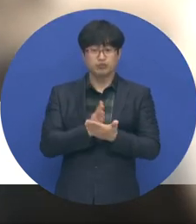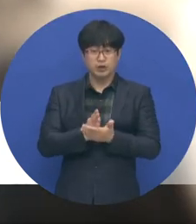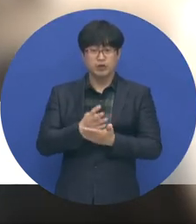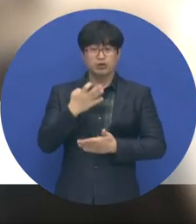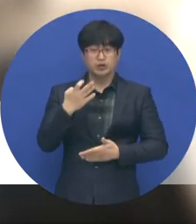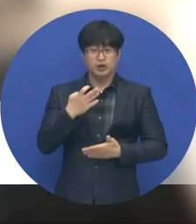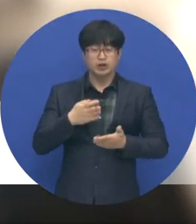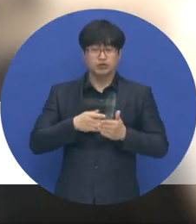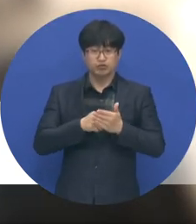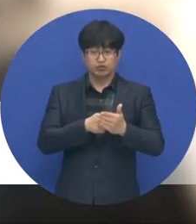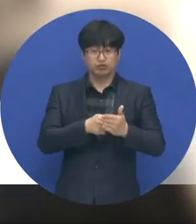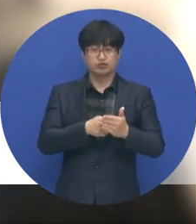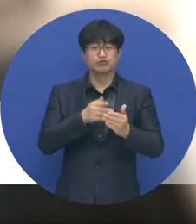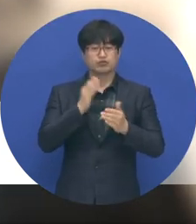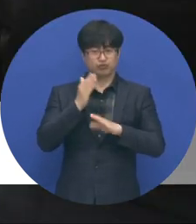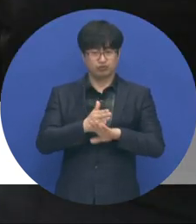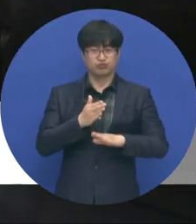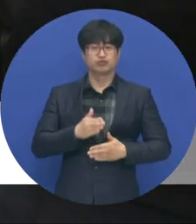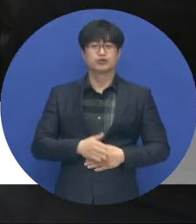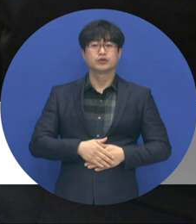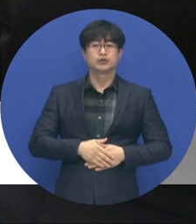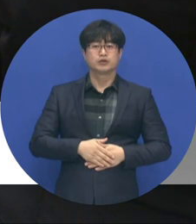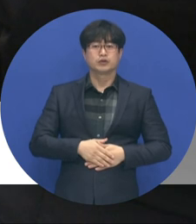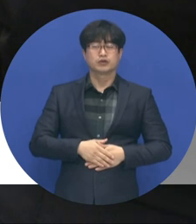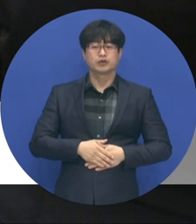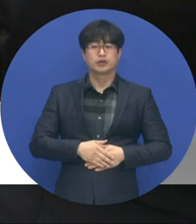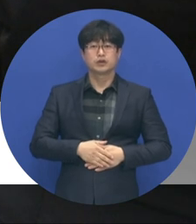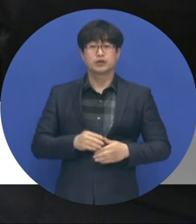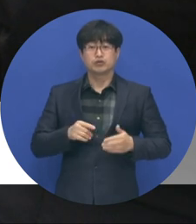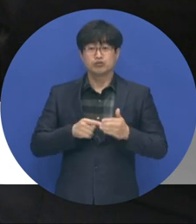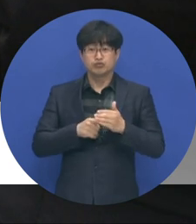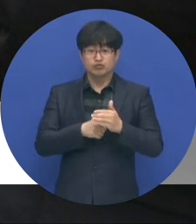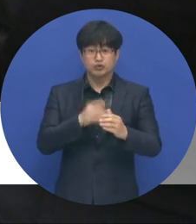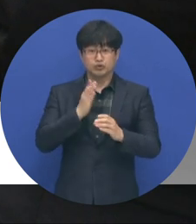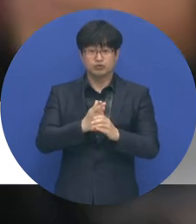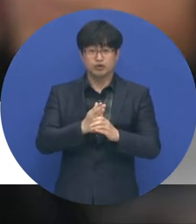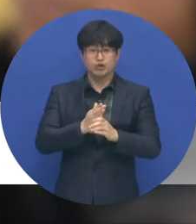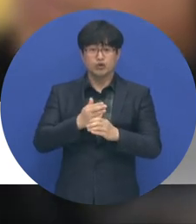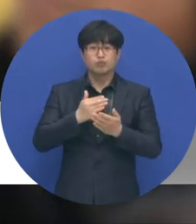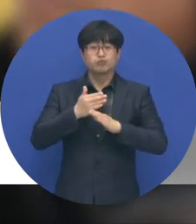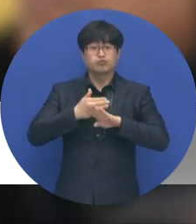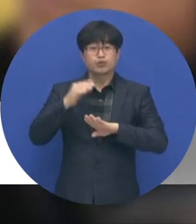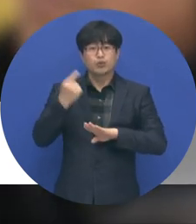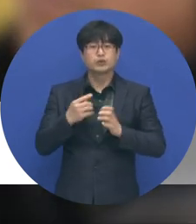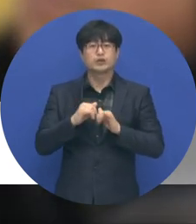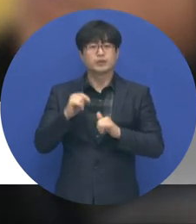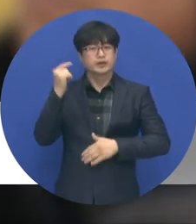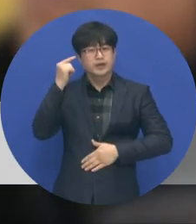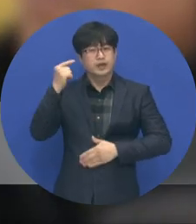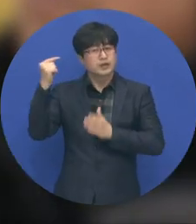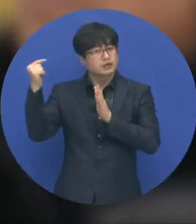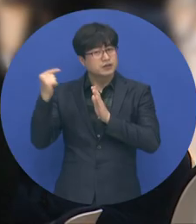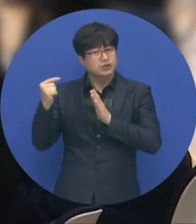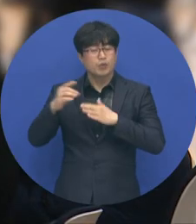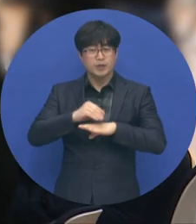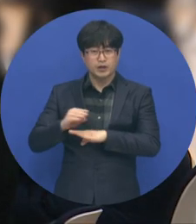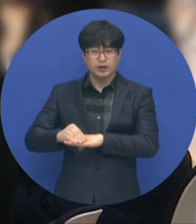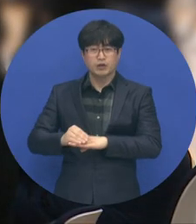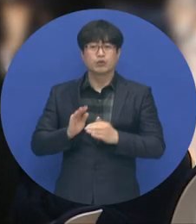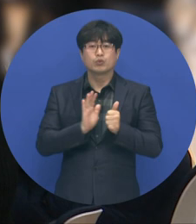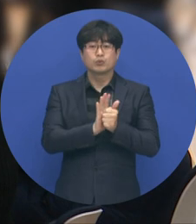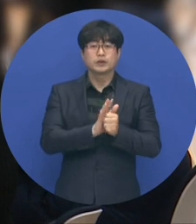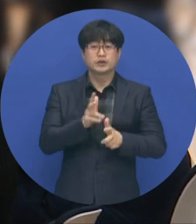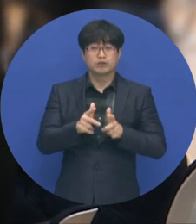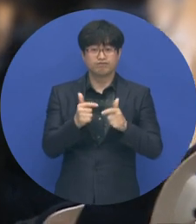지원정책을 추진하고 있습니다 돈은 지원정책 추진과정에서 북한 이탈주민의을 한 지원